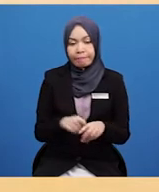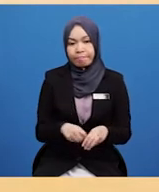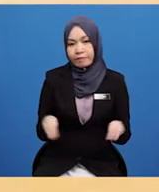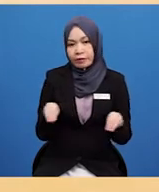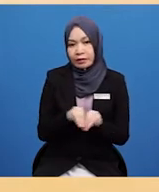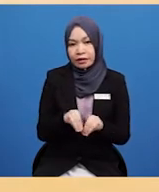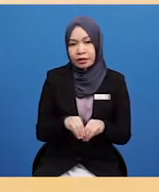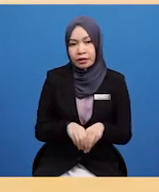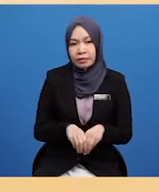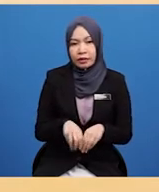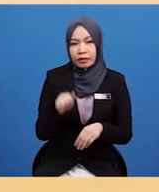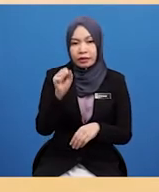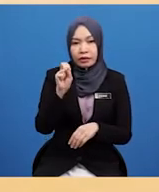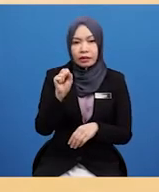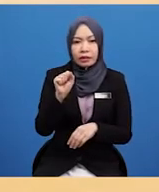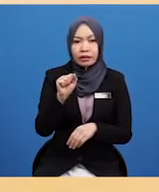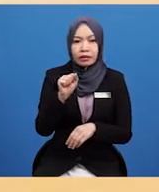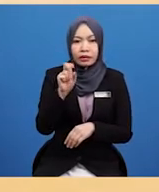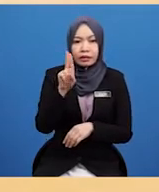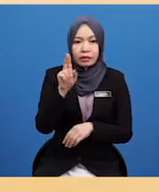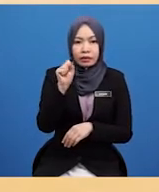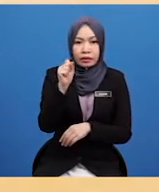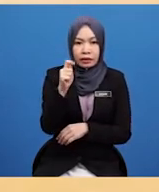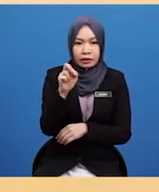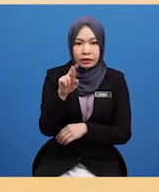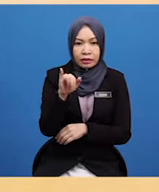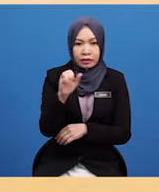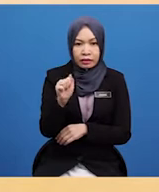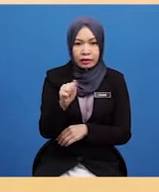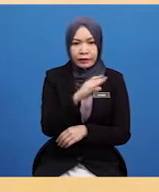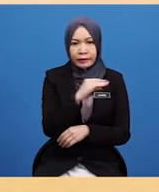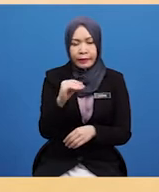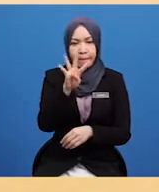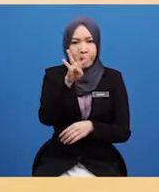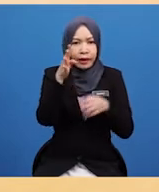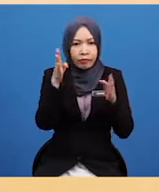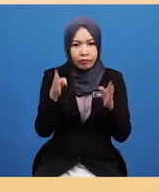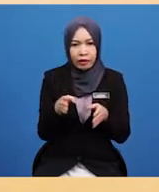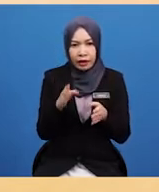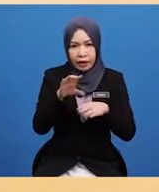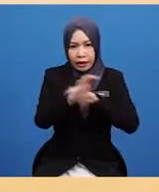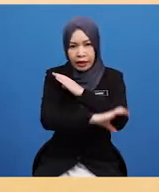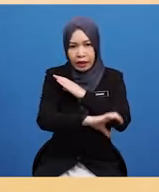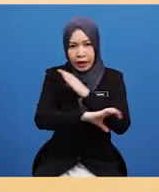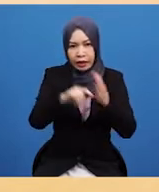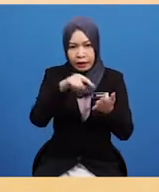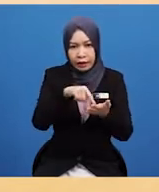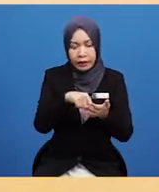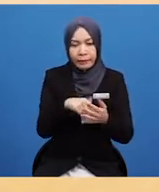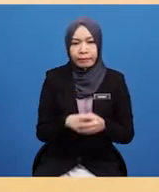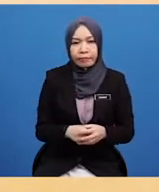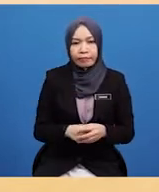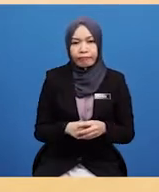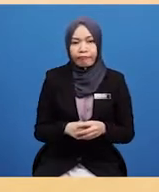Austria-Hungary, Czechoslovakia dan Yugoslavia. Selain itu,